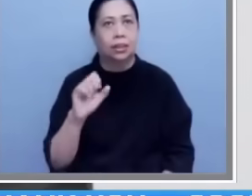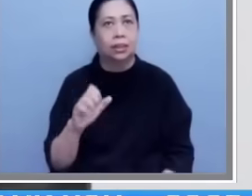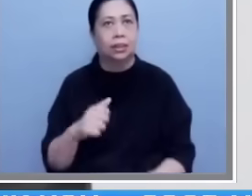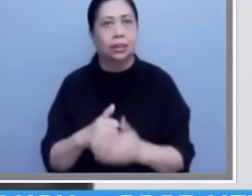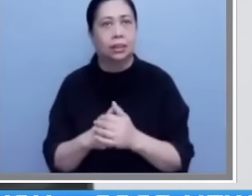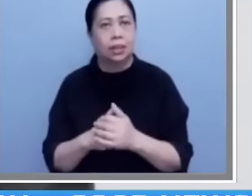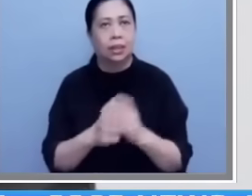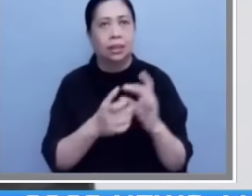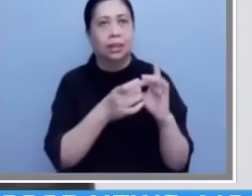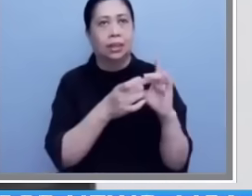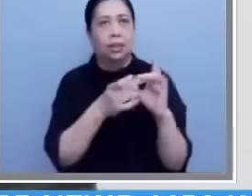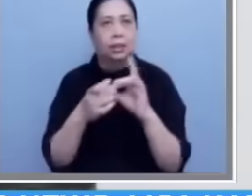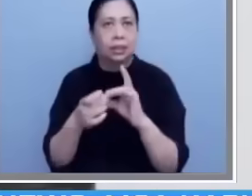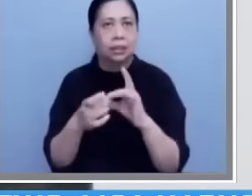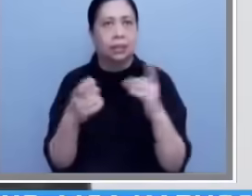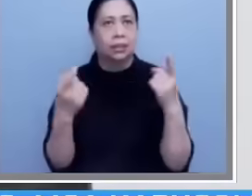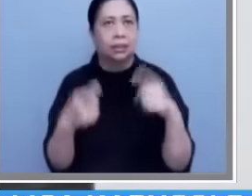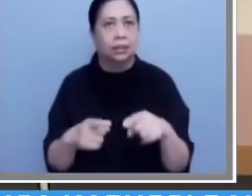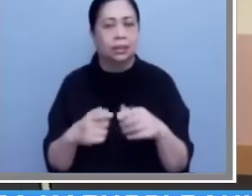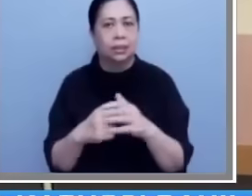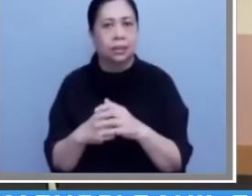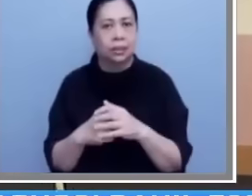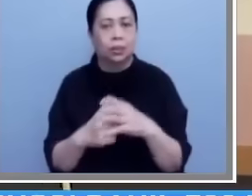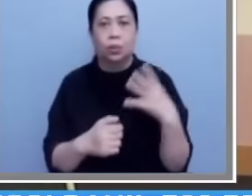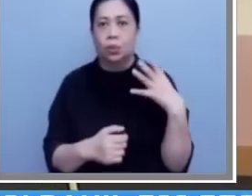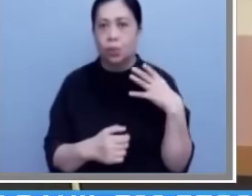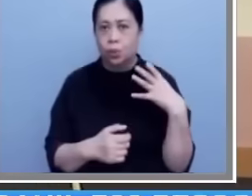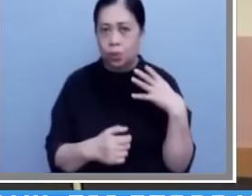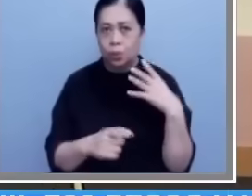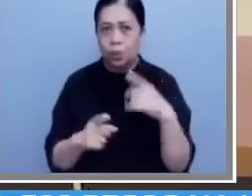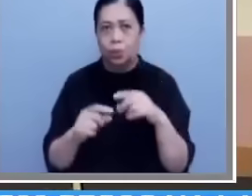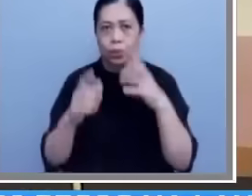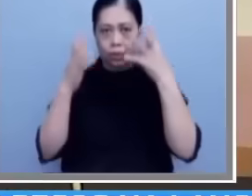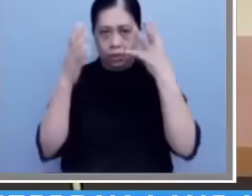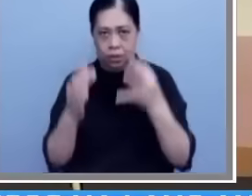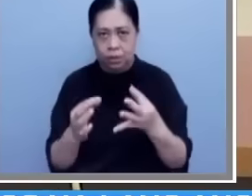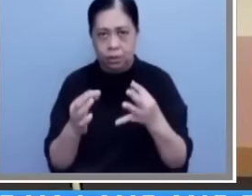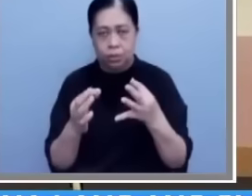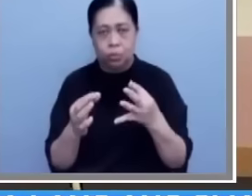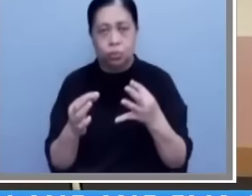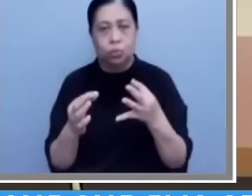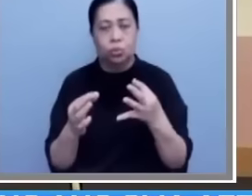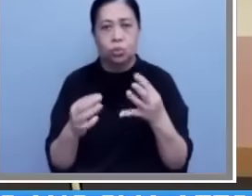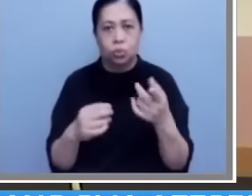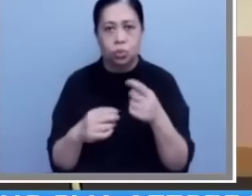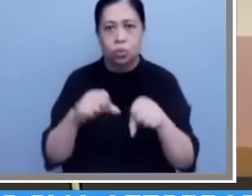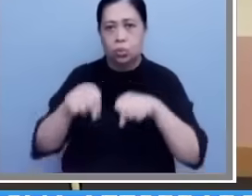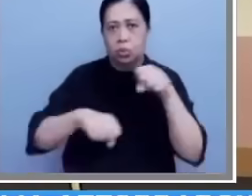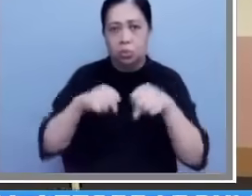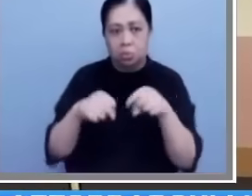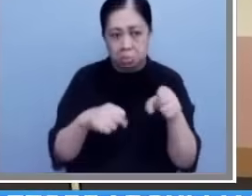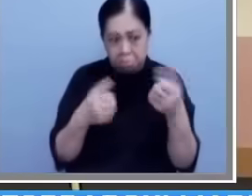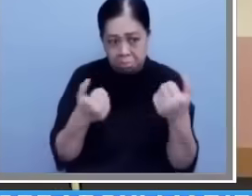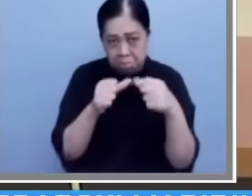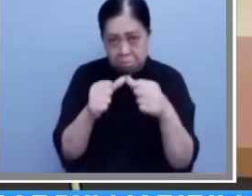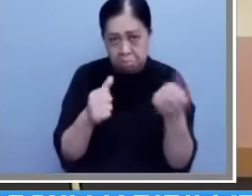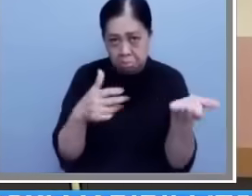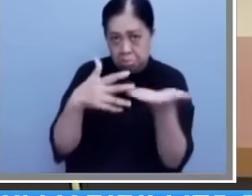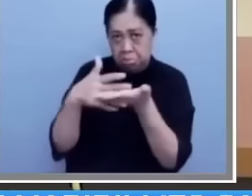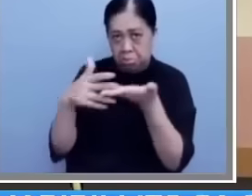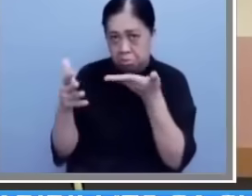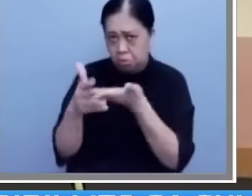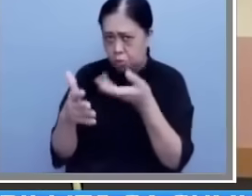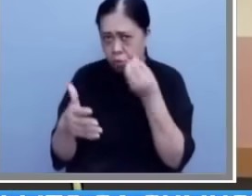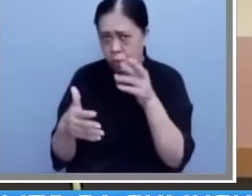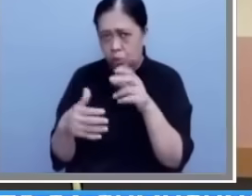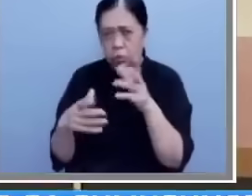po doon sa insidente ay aantayin po natin, sir, yung decision po nung siklista kung ipupursu po po niya yung kaso niya against